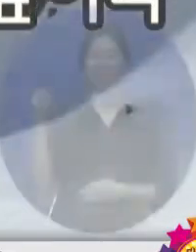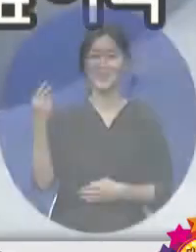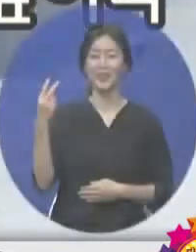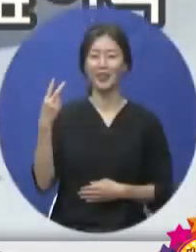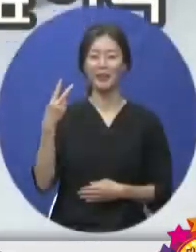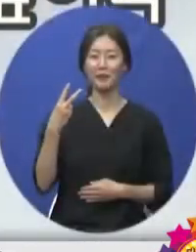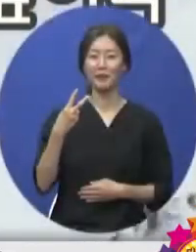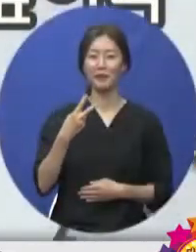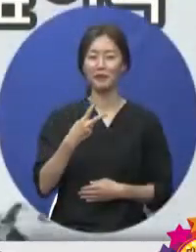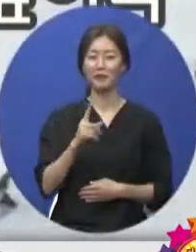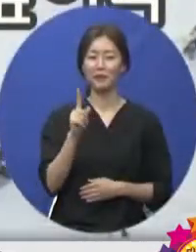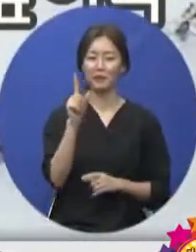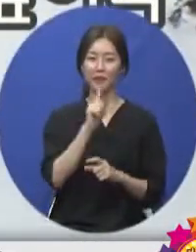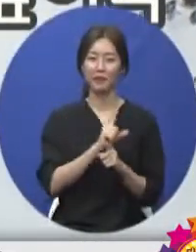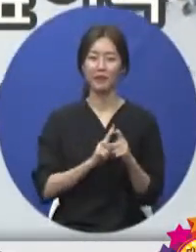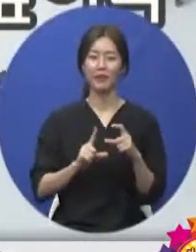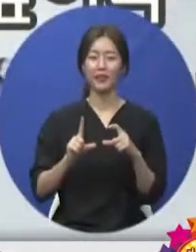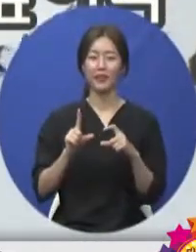다시